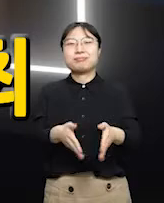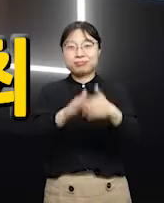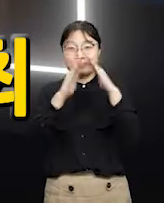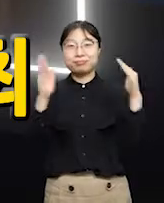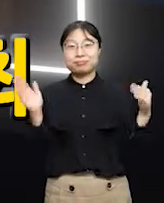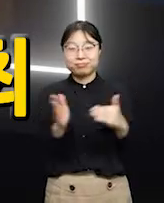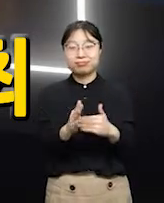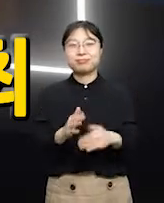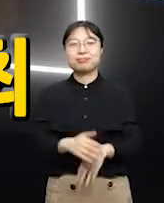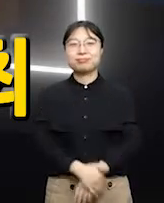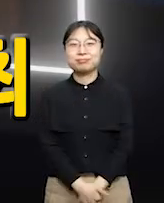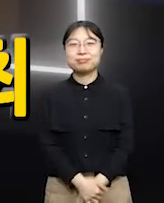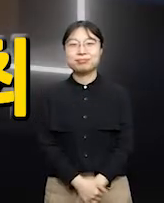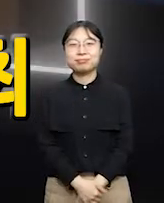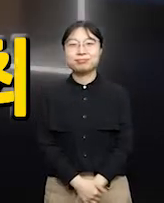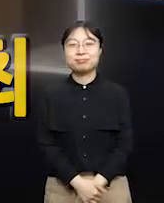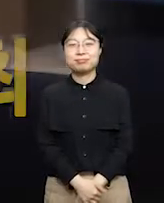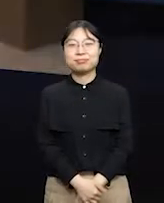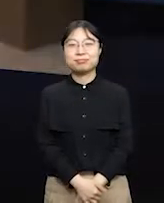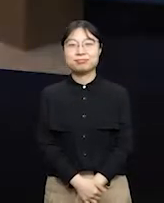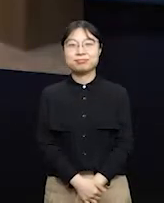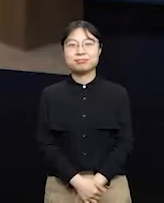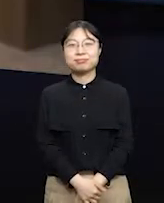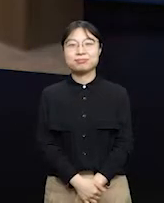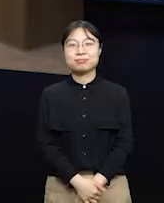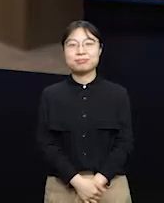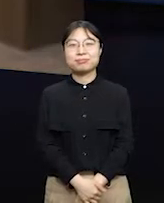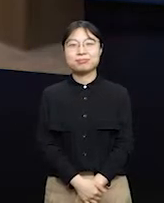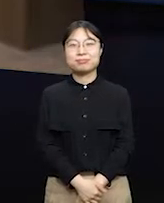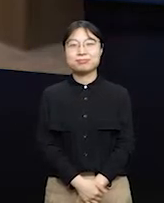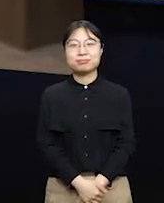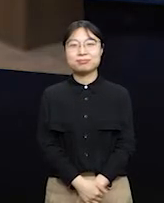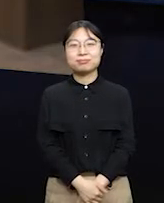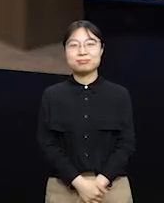시청 대회의실에서 발대식을 개최했습니다.